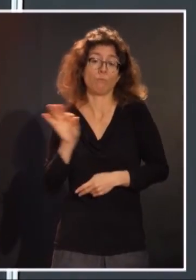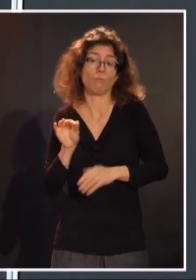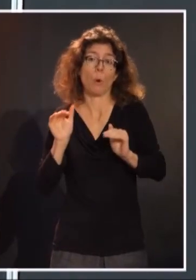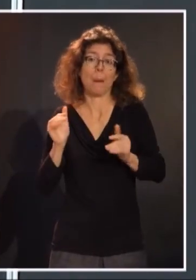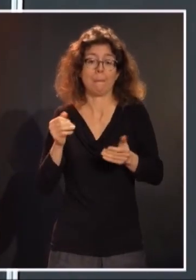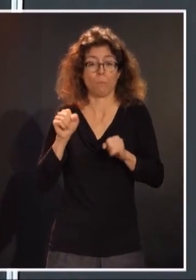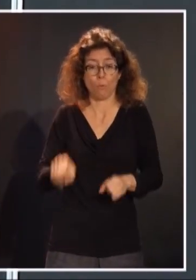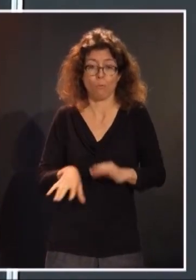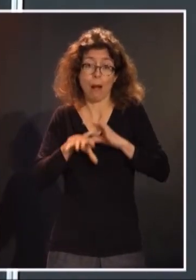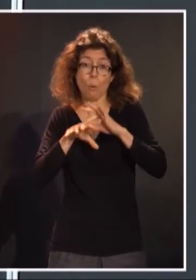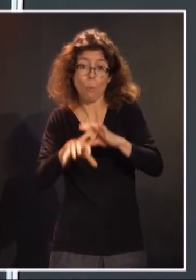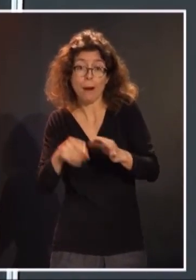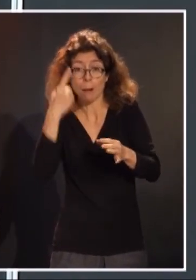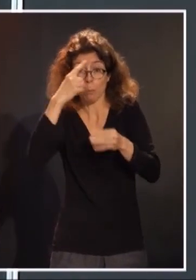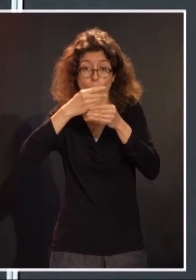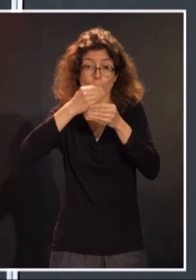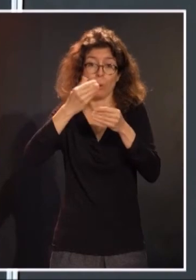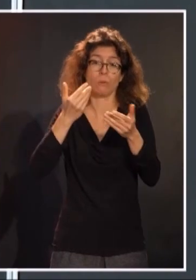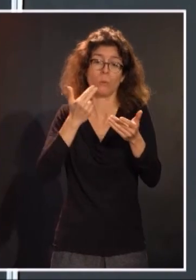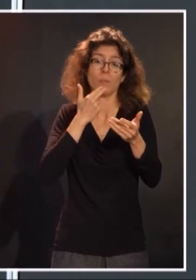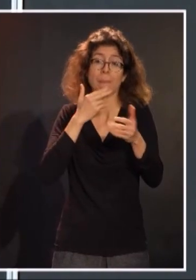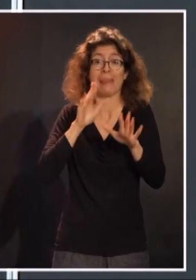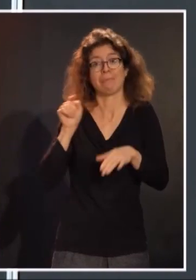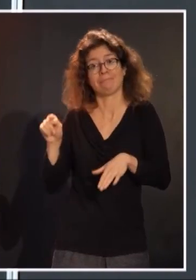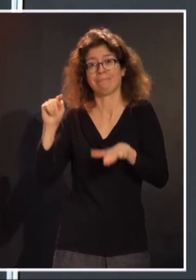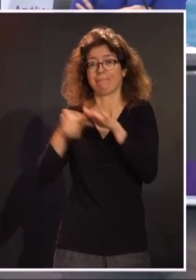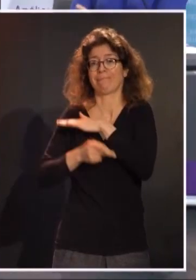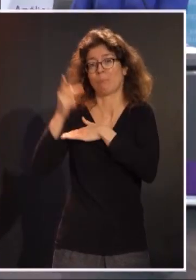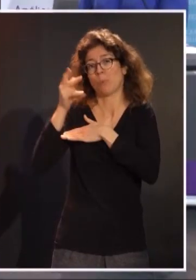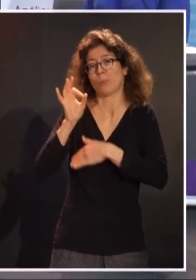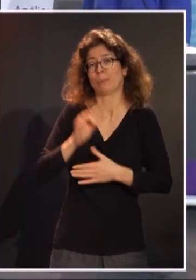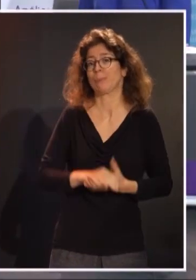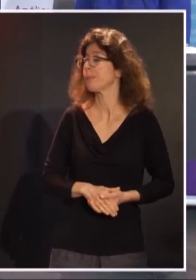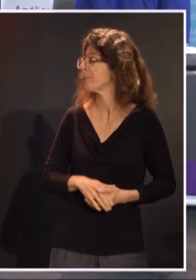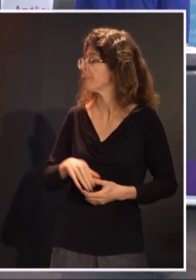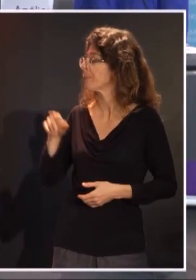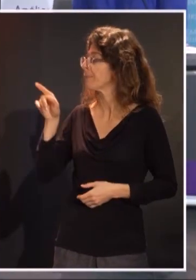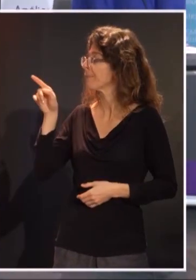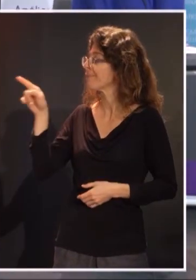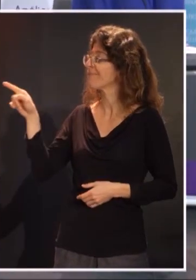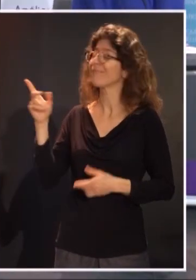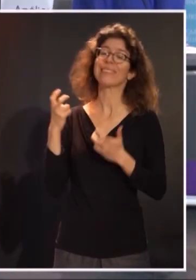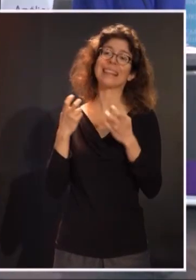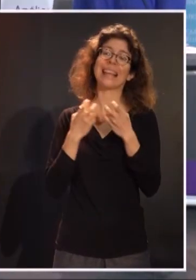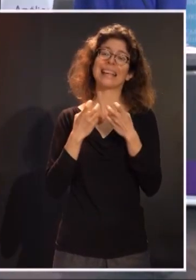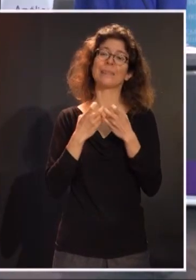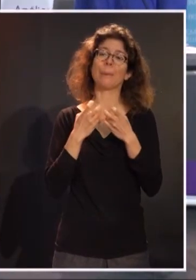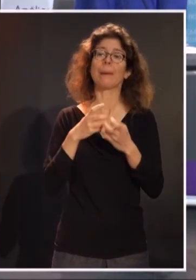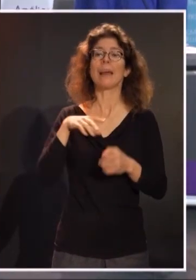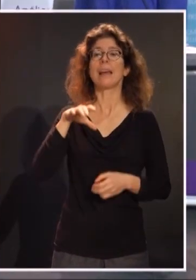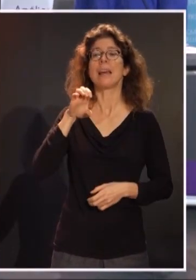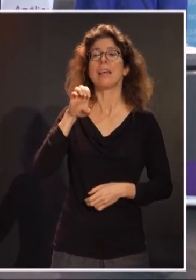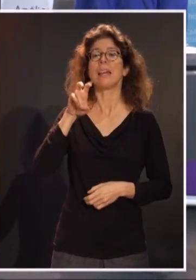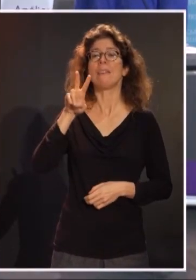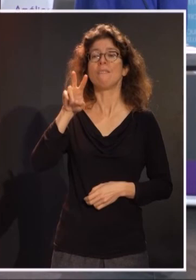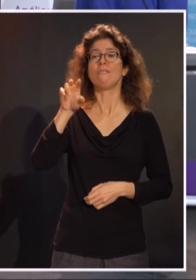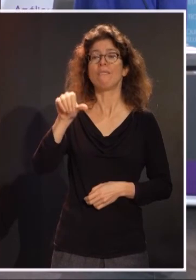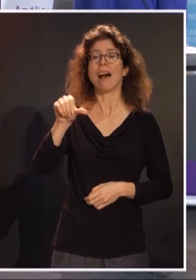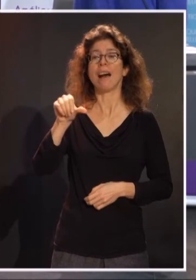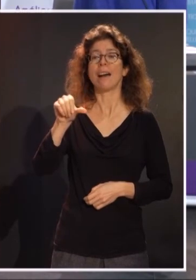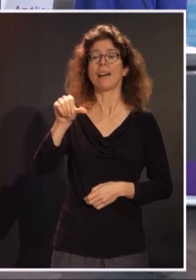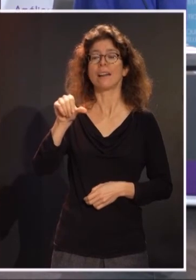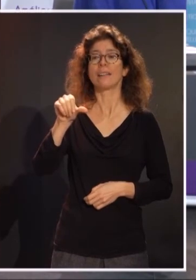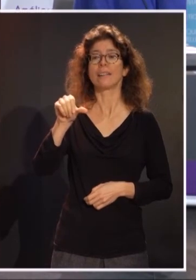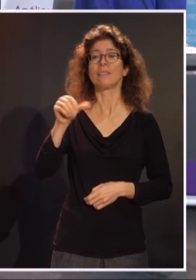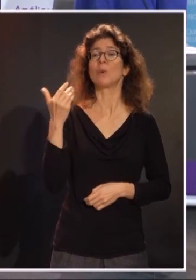mais... Effectivement, on va plus loin avec l'iPad. D'ailleurs, pour illustrer ça, Eva, la vignette que